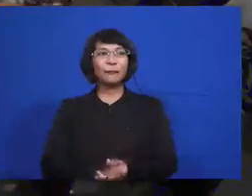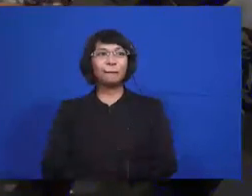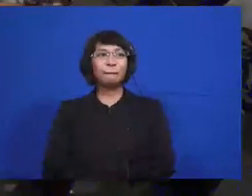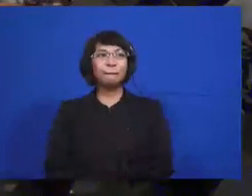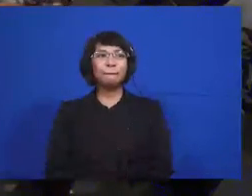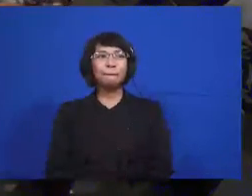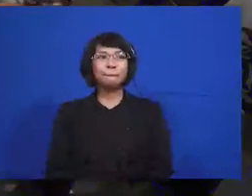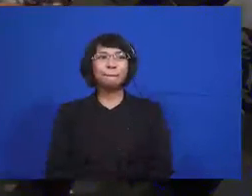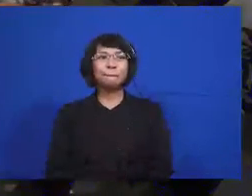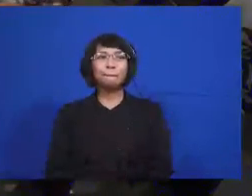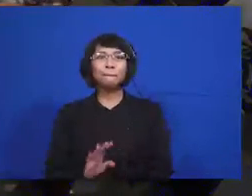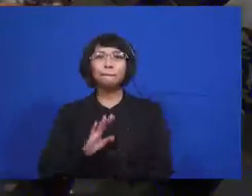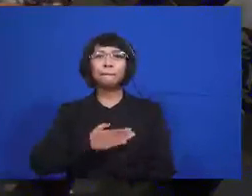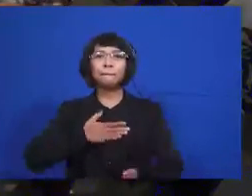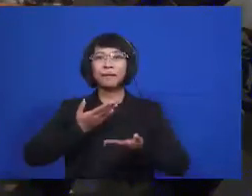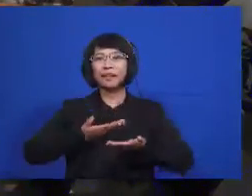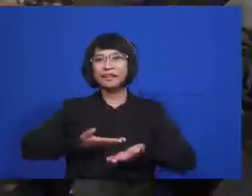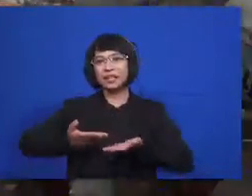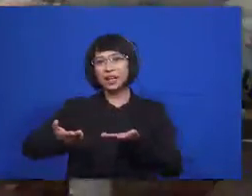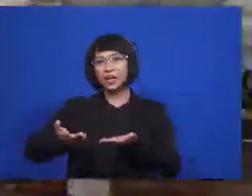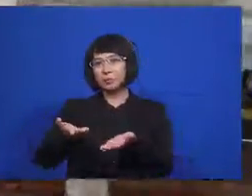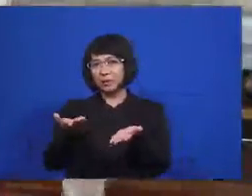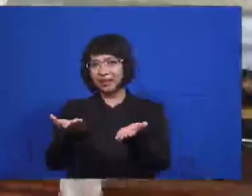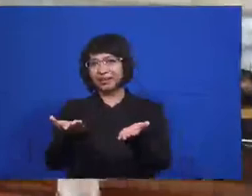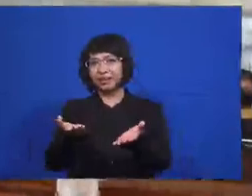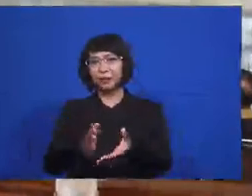Bapak Uskup, kami serahkan mereka semua.